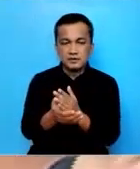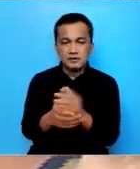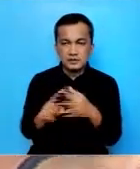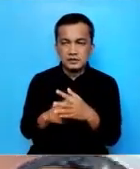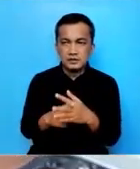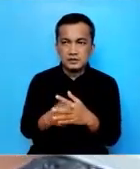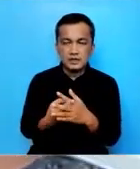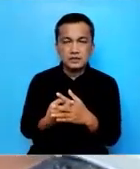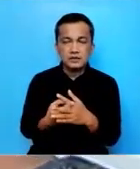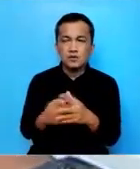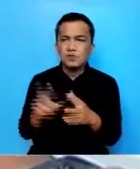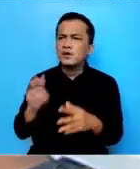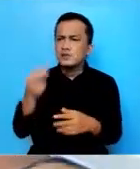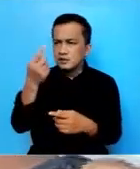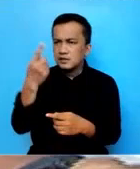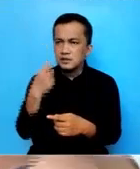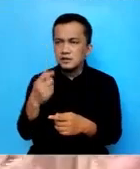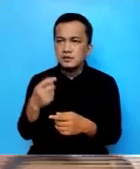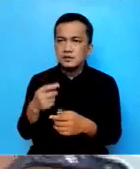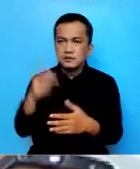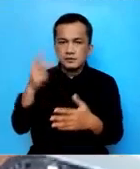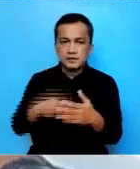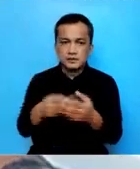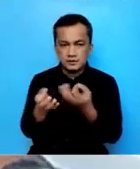again if the price of pigs